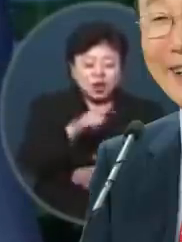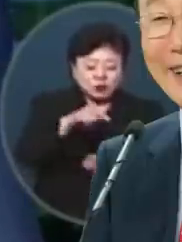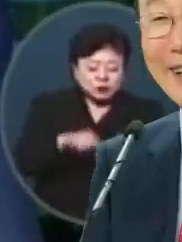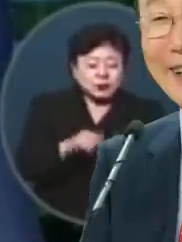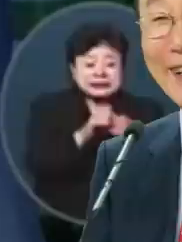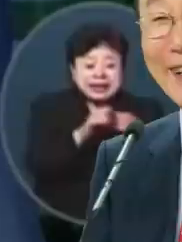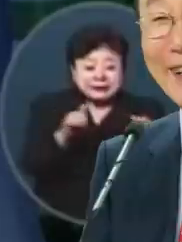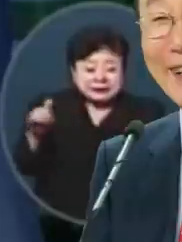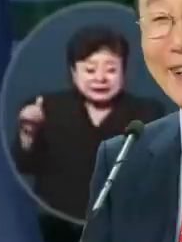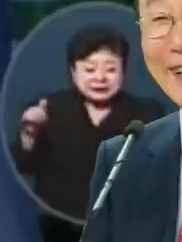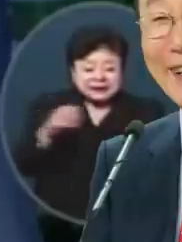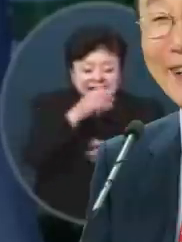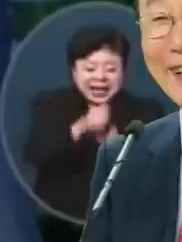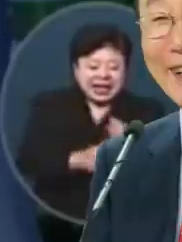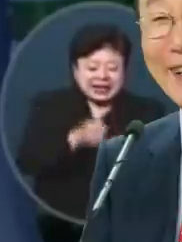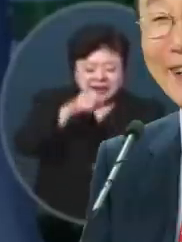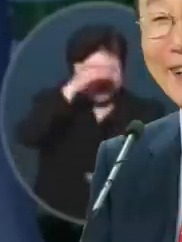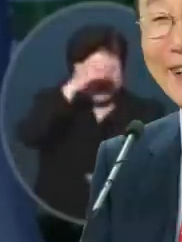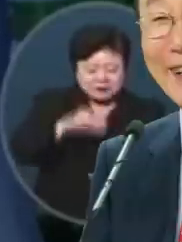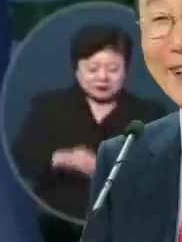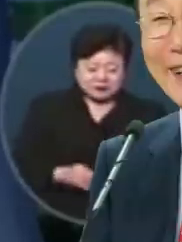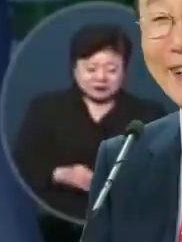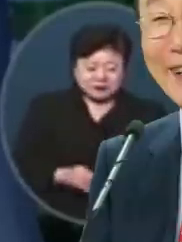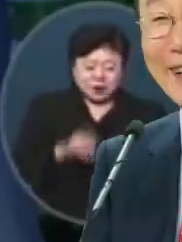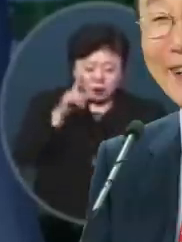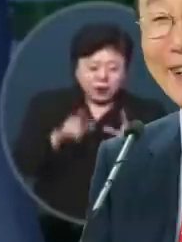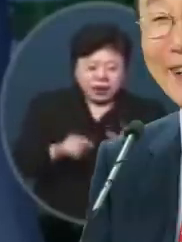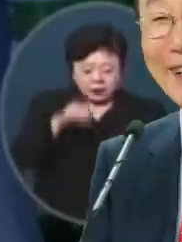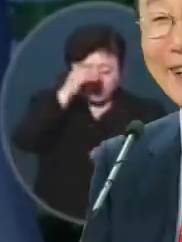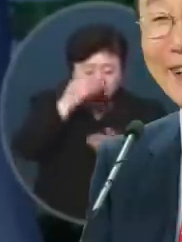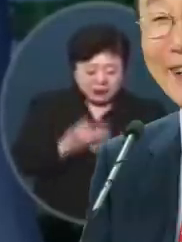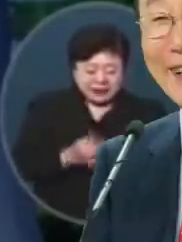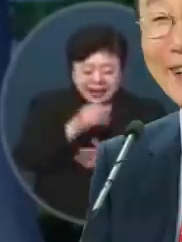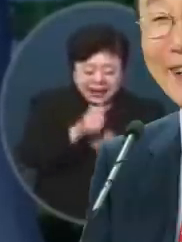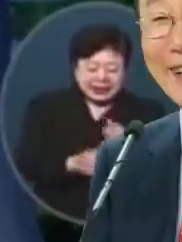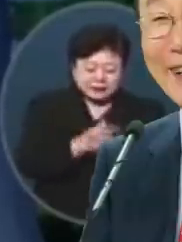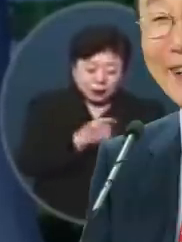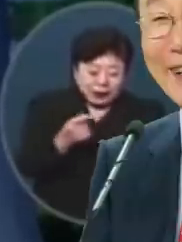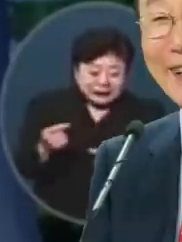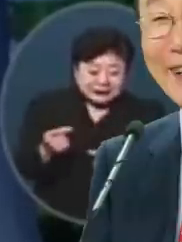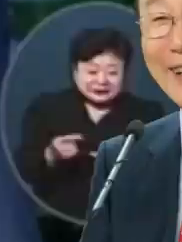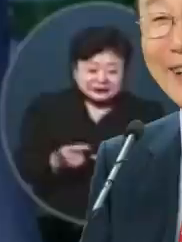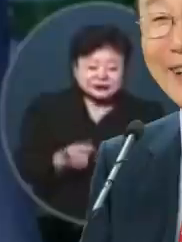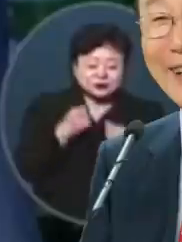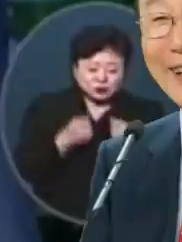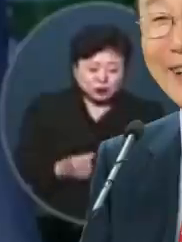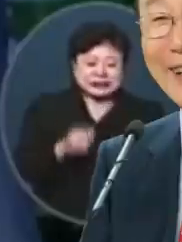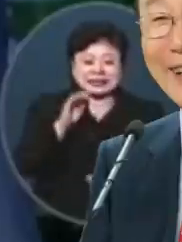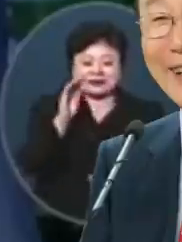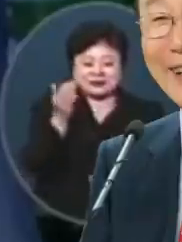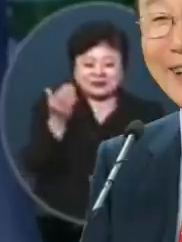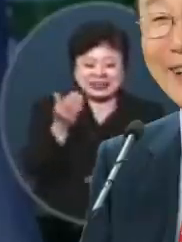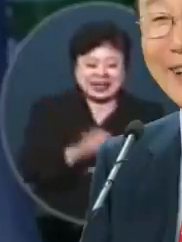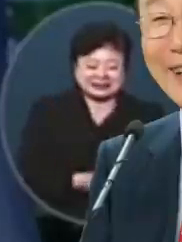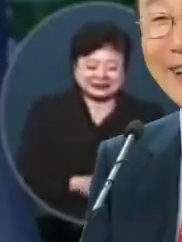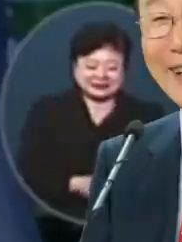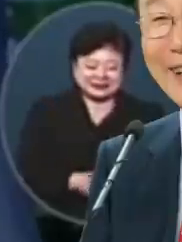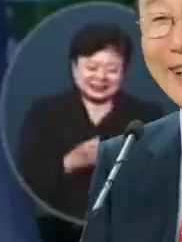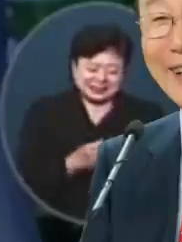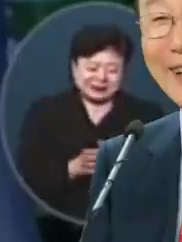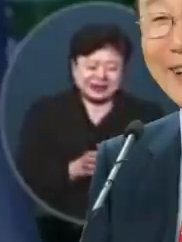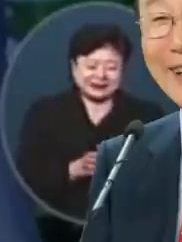속은 하나님의 형상과 모양을 닮은 하나님 같은 존재인 것입니다.